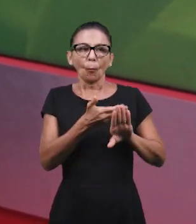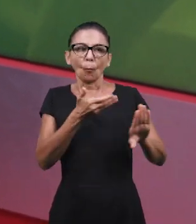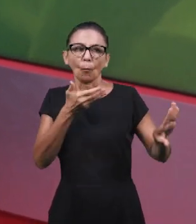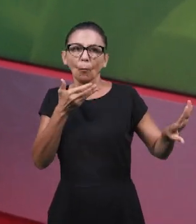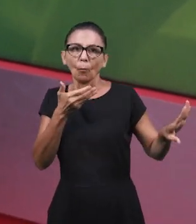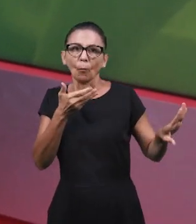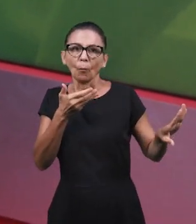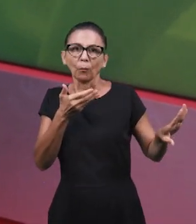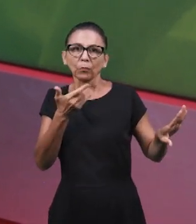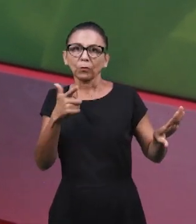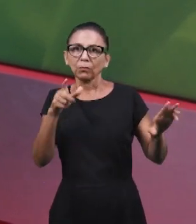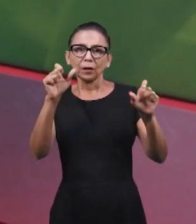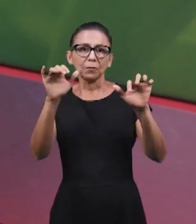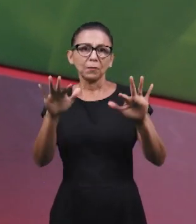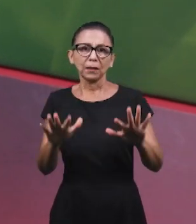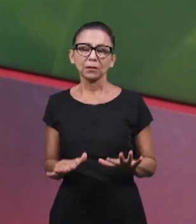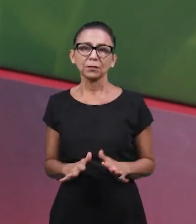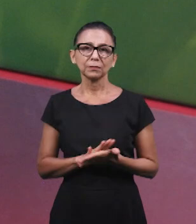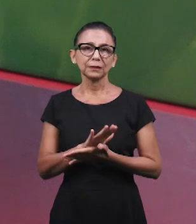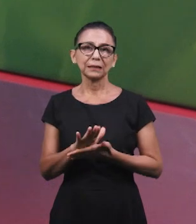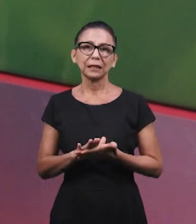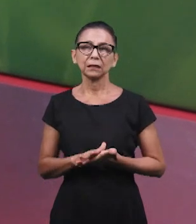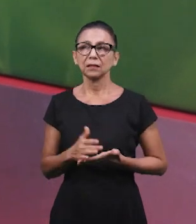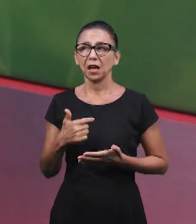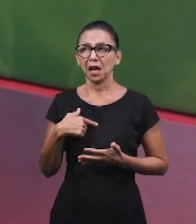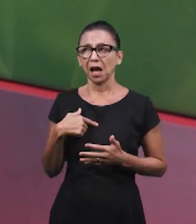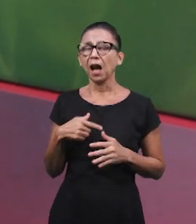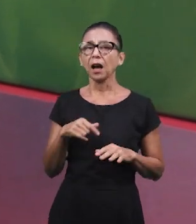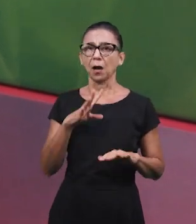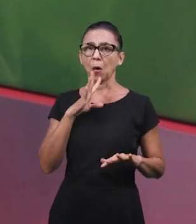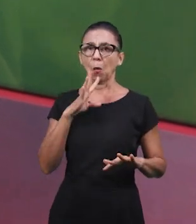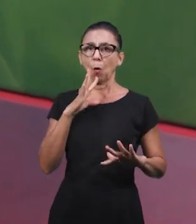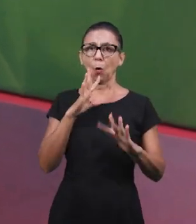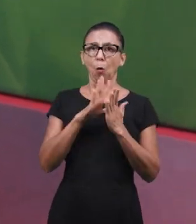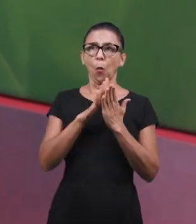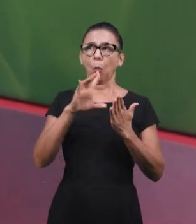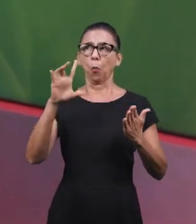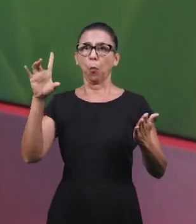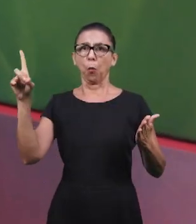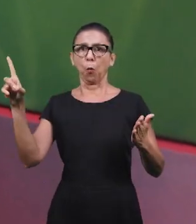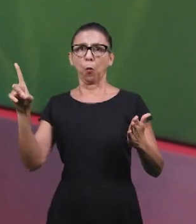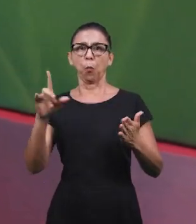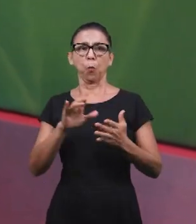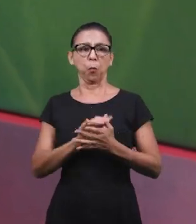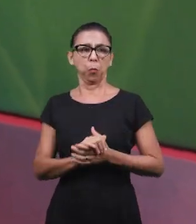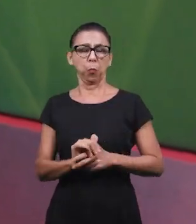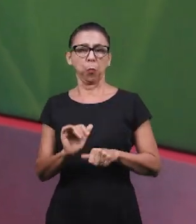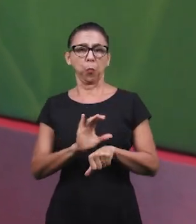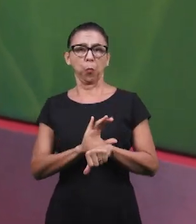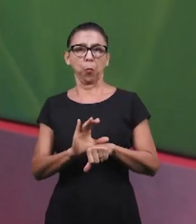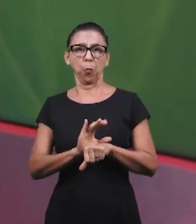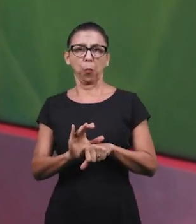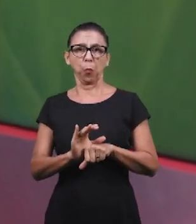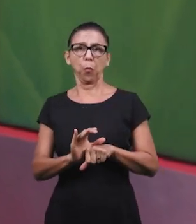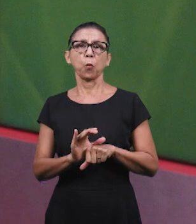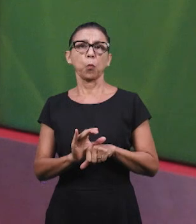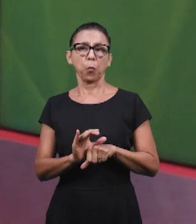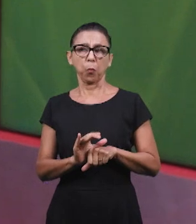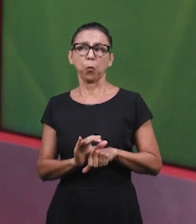religieux, je peux avoir beaucoup de choses, même fréquenter une église. Si je ne vis pas en